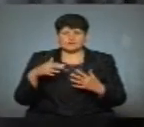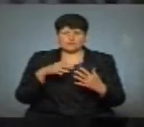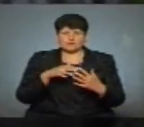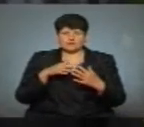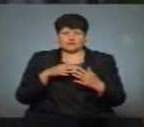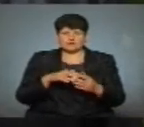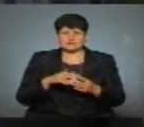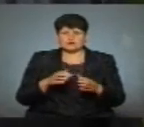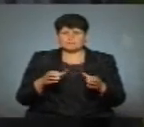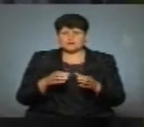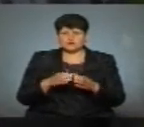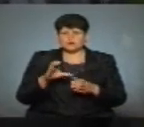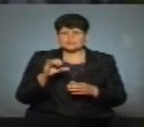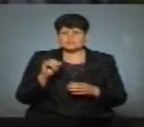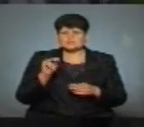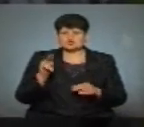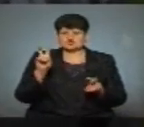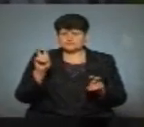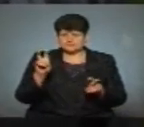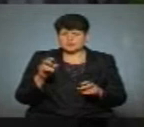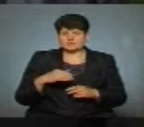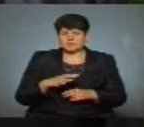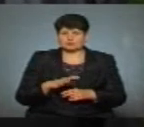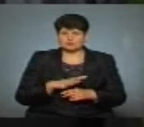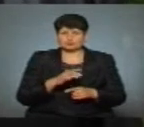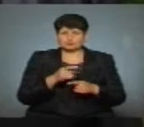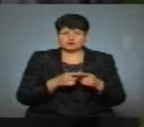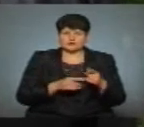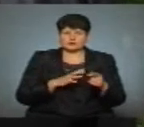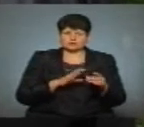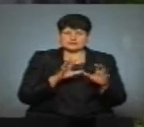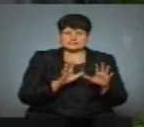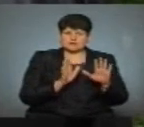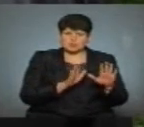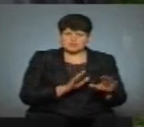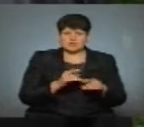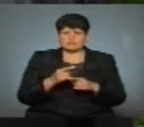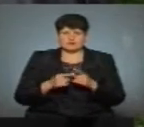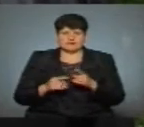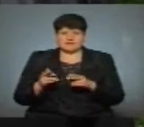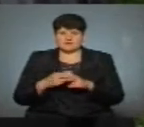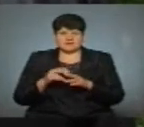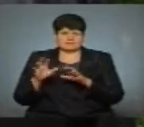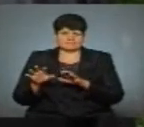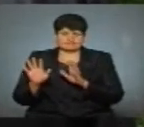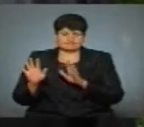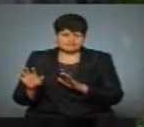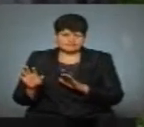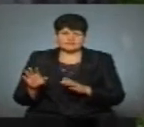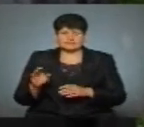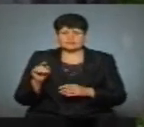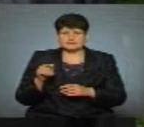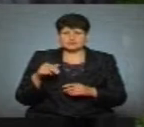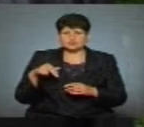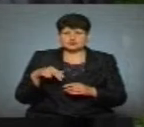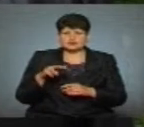батальйоні «Січ». Ми були, половина батальйону було узаконено, половина не узаконено, тому що він пішов